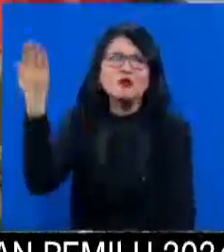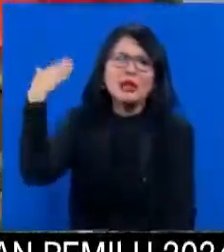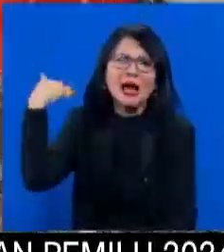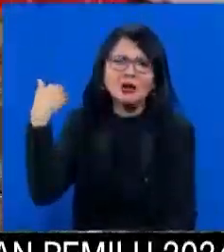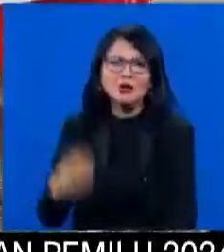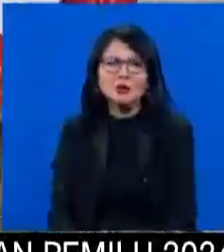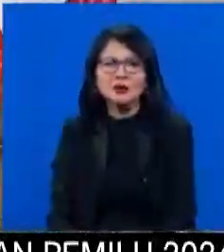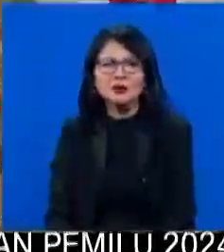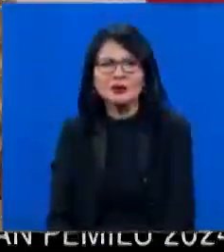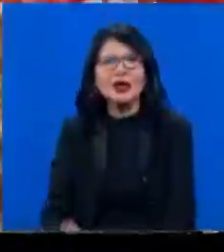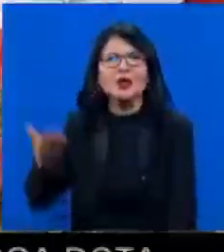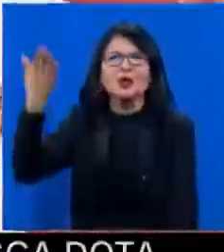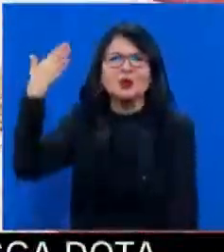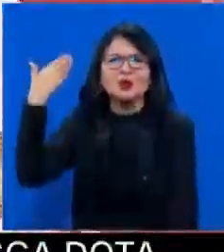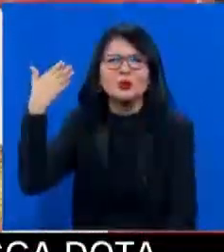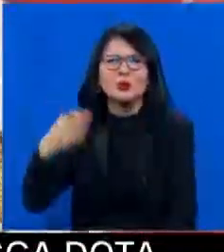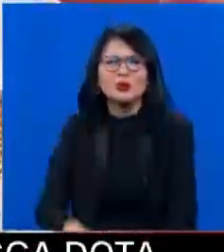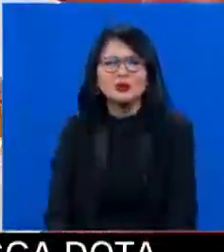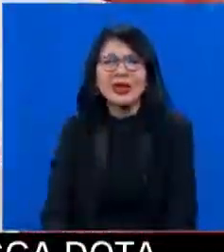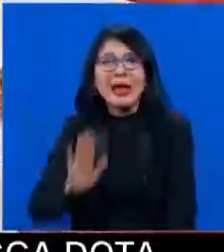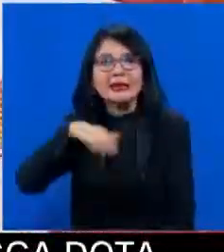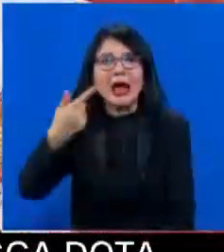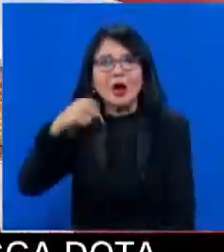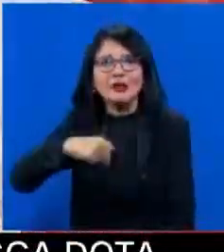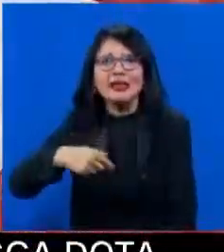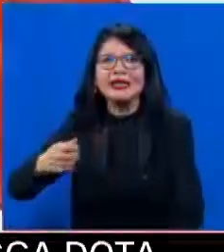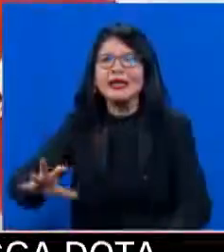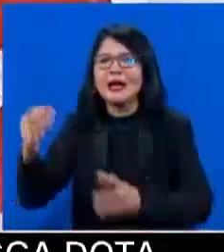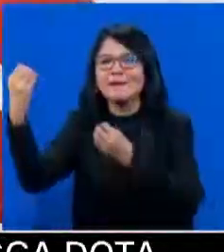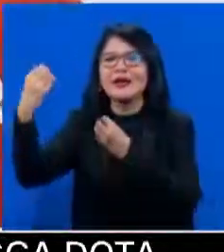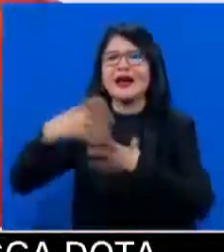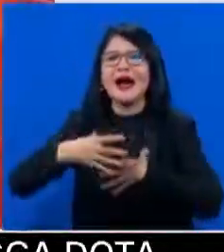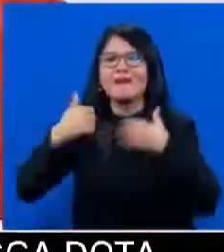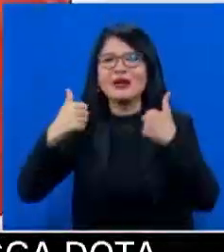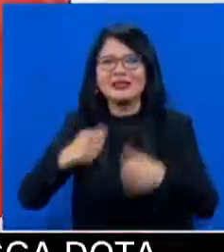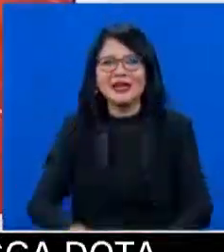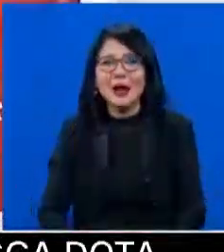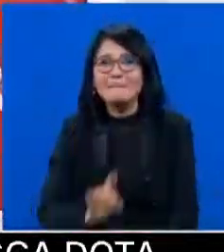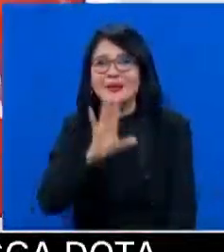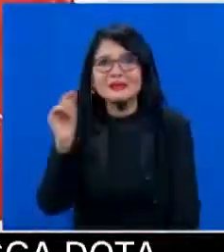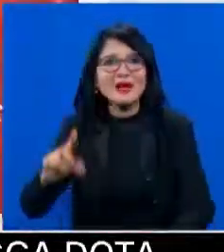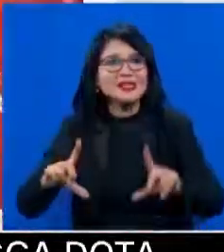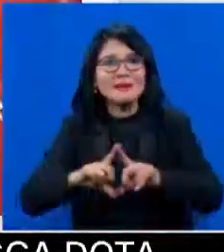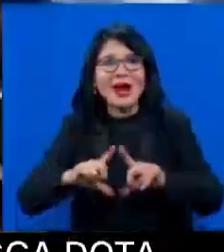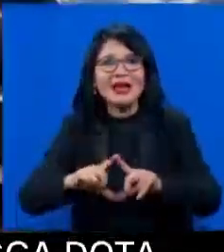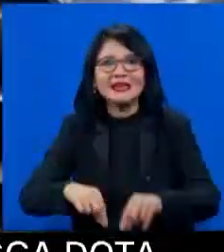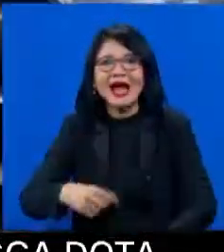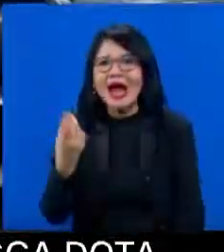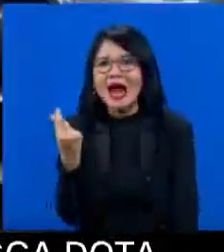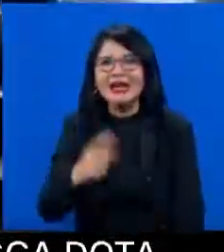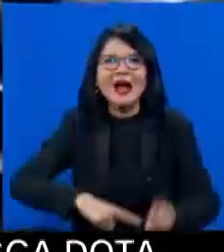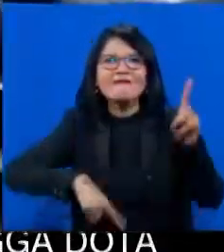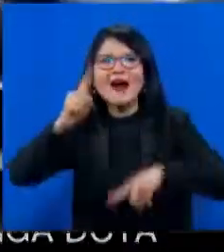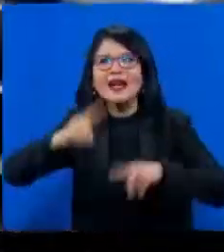mengaku menjelang Hari Kemerdekaan tahun ini memberikan berkah tersendiri. Sejumlah aksesori dijual dengan harga bervariasi tergantung